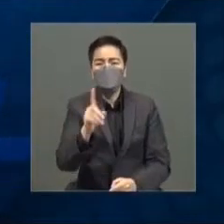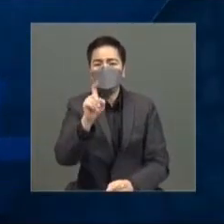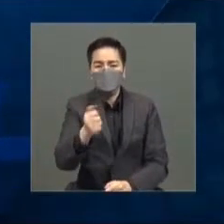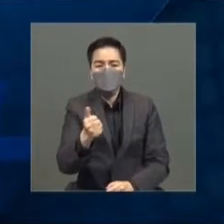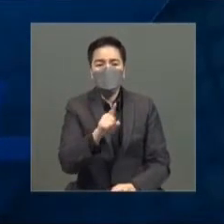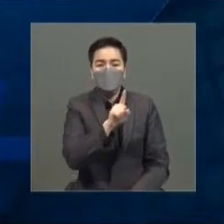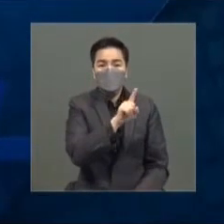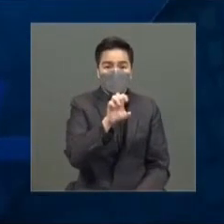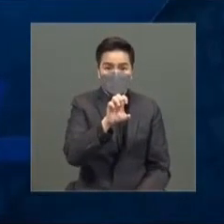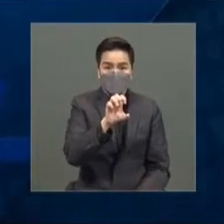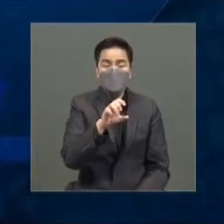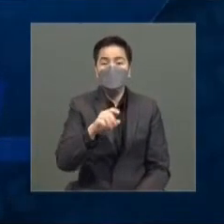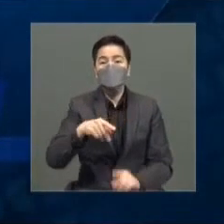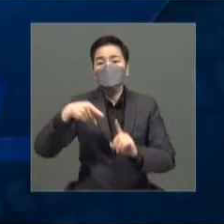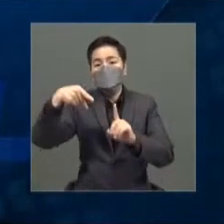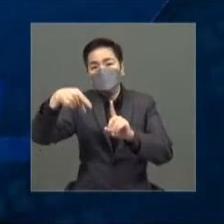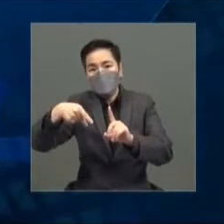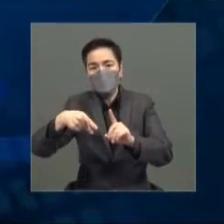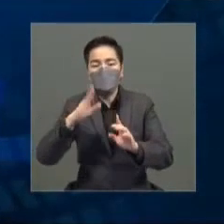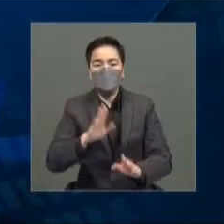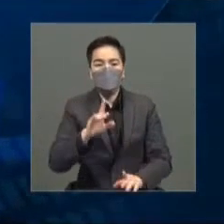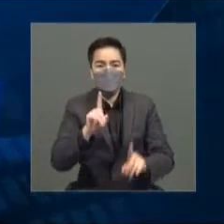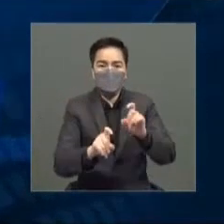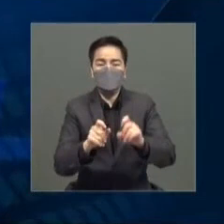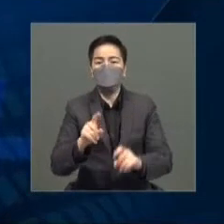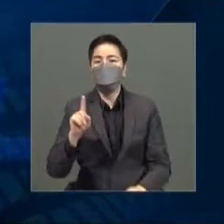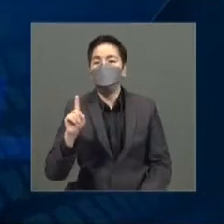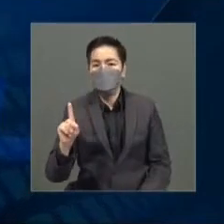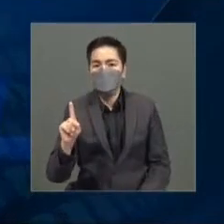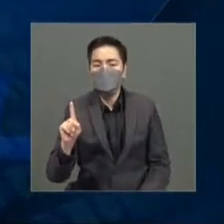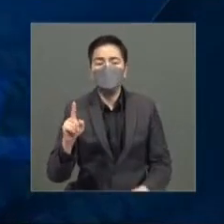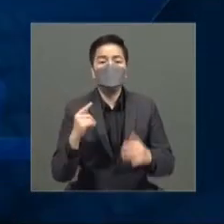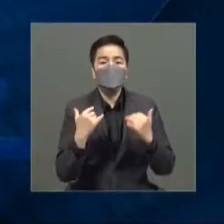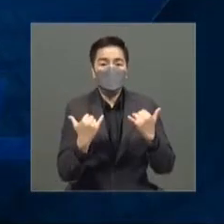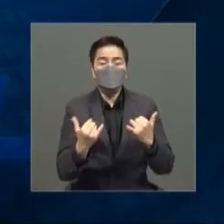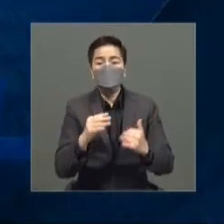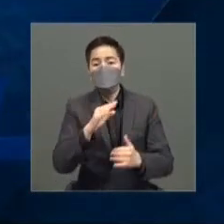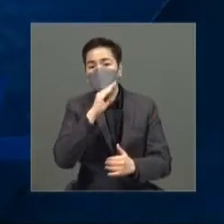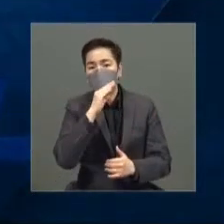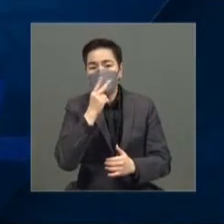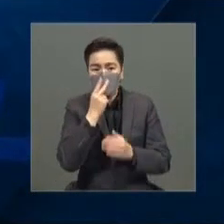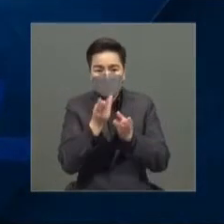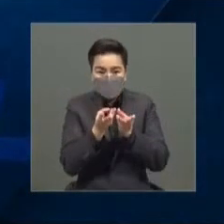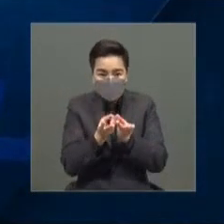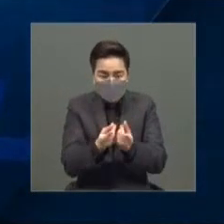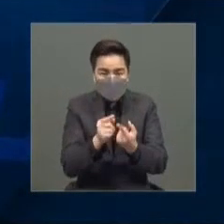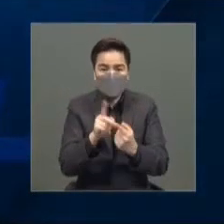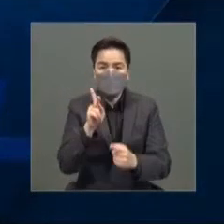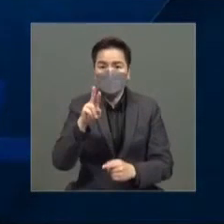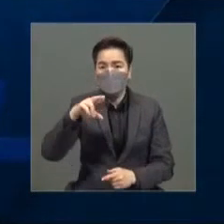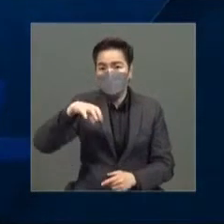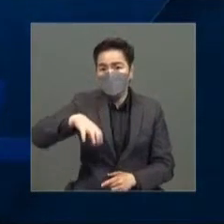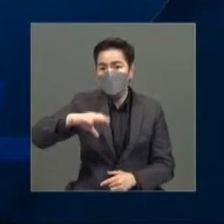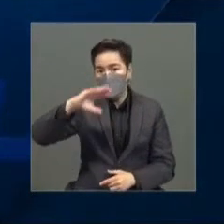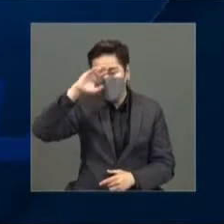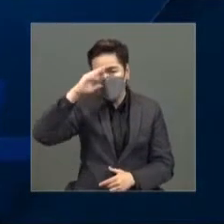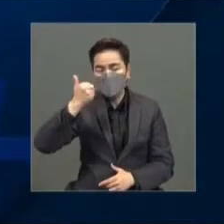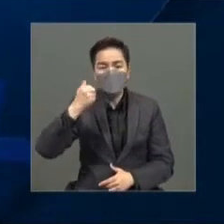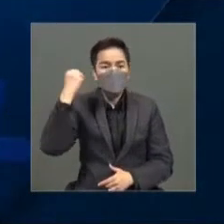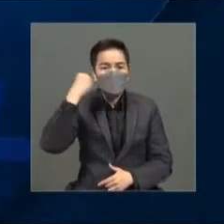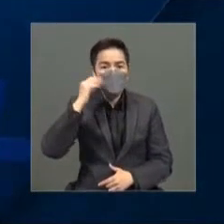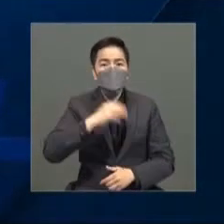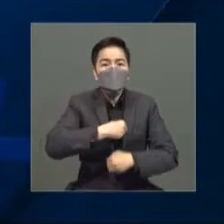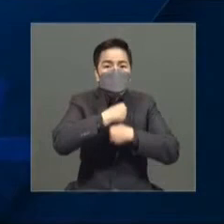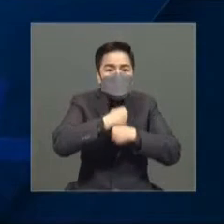น100รายหรือ 1,000 รายจะมีคนเสียชีวิต1รายแต่ถ้าดูตัวเลขของกรมควบคุมโรคเนี่ยทุก